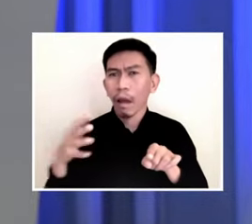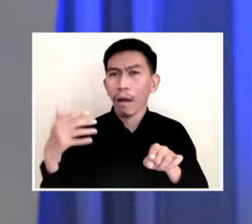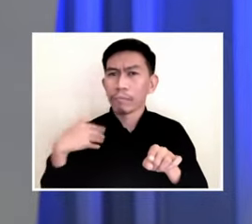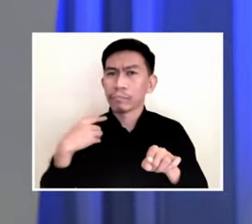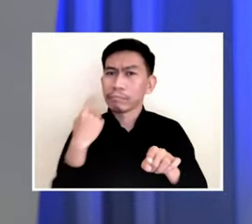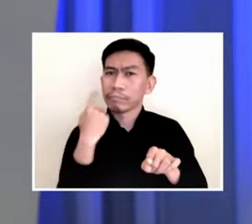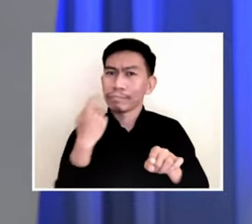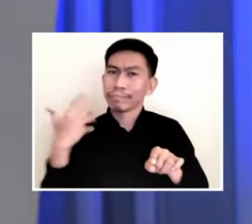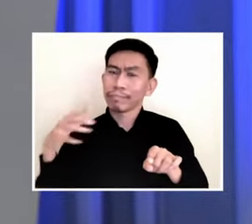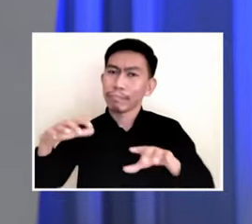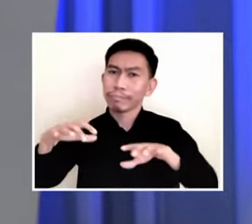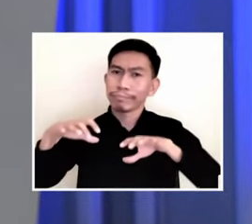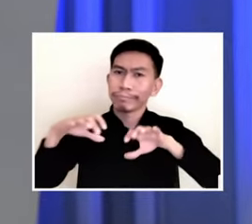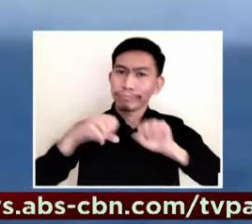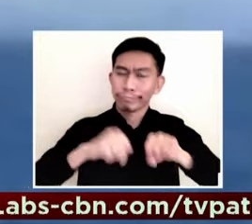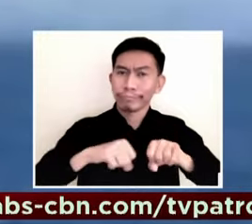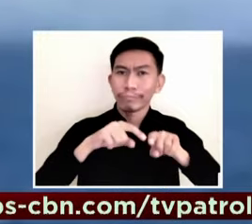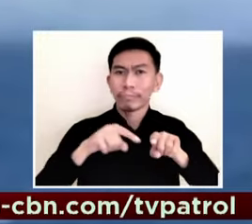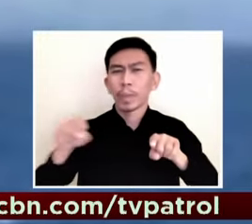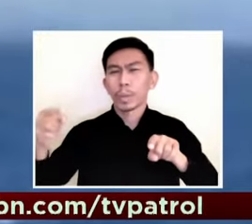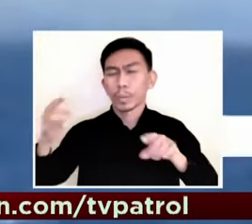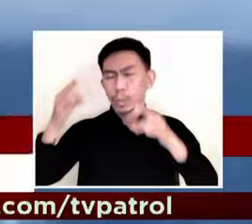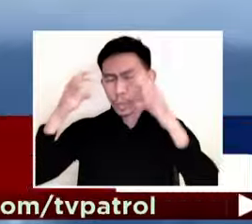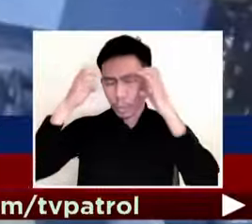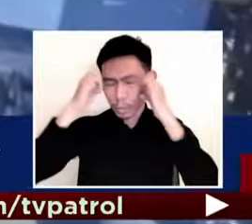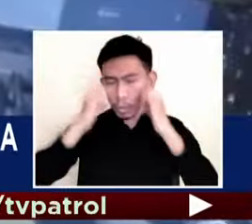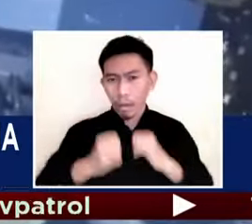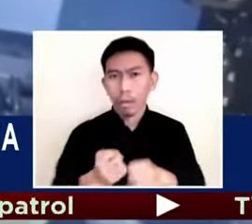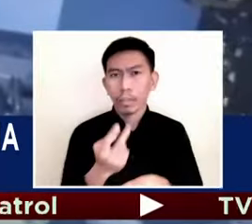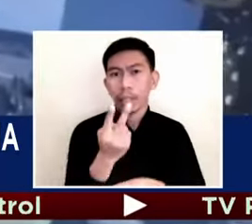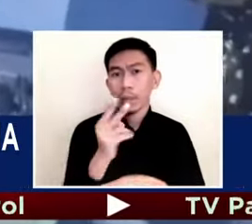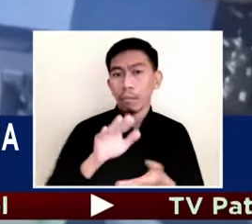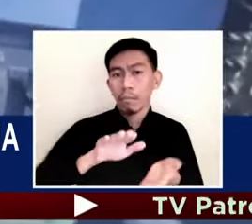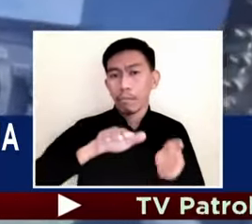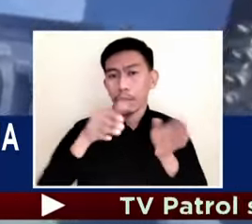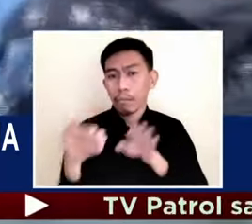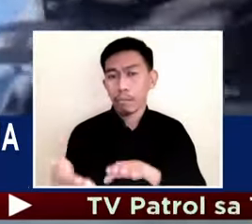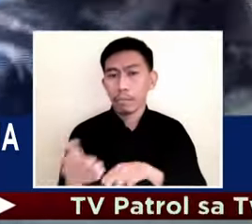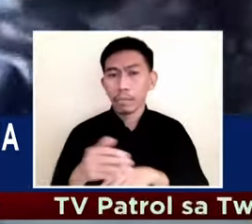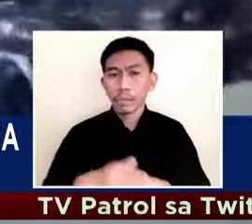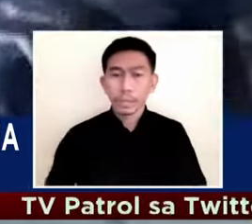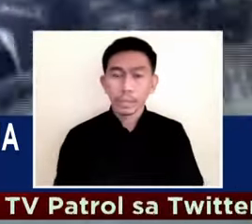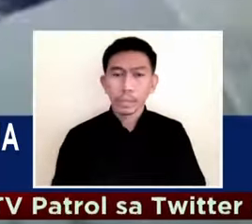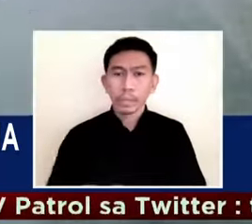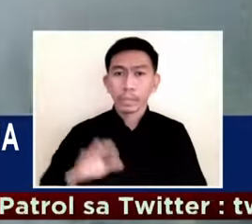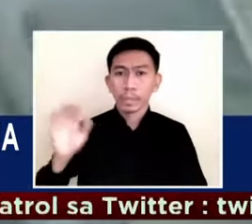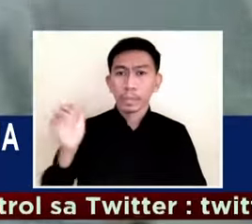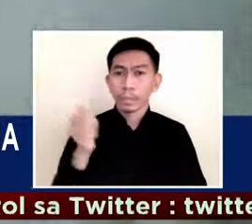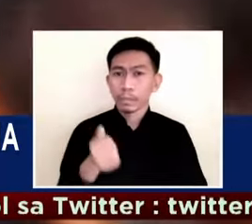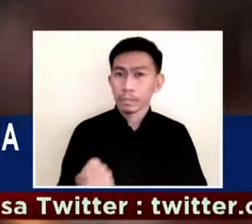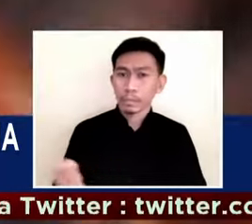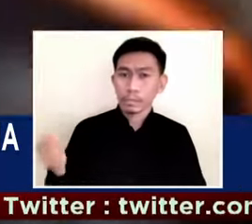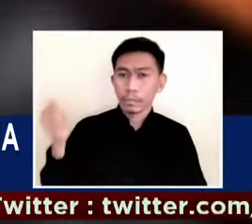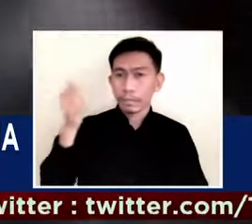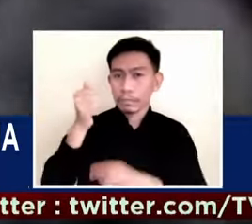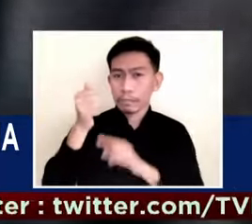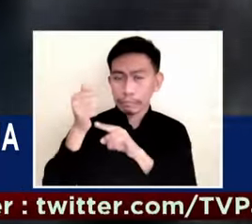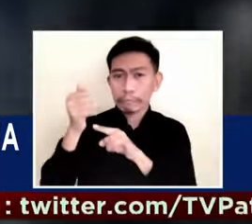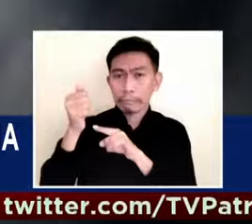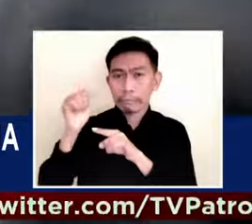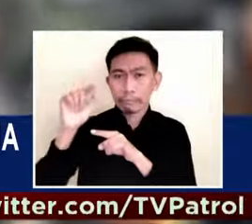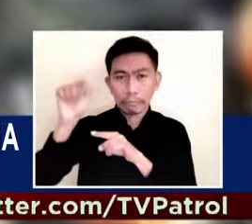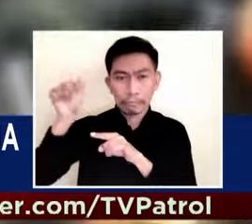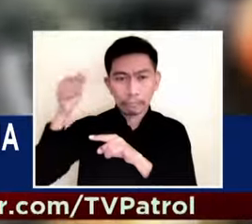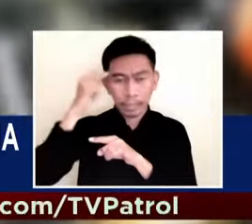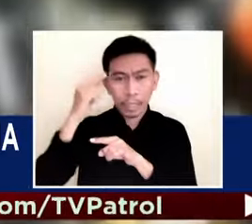Aden. 2 Pinoy ang namatay sa insidente. Ayon kay DFA Undersecretary Eduardo De Vega, may 2 pang naiwan sa